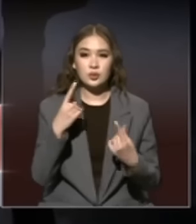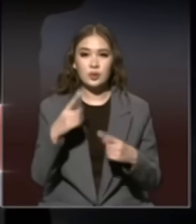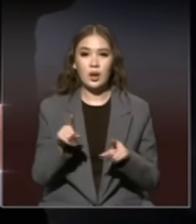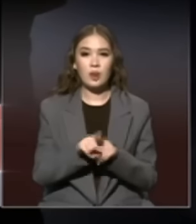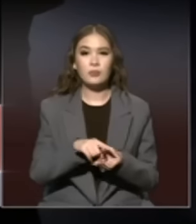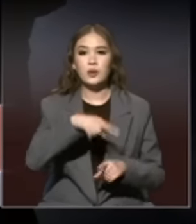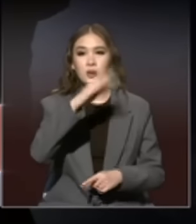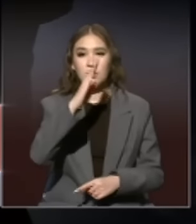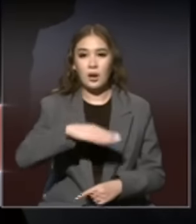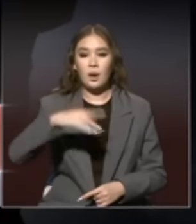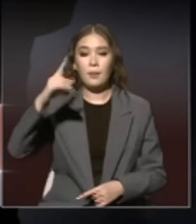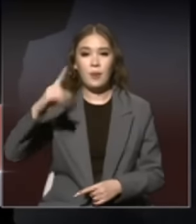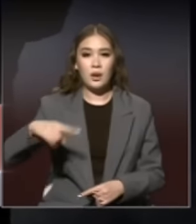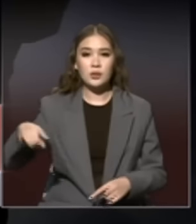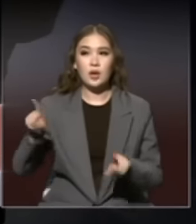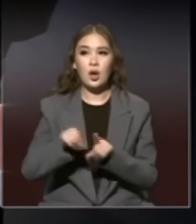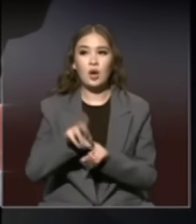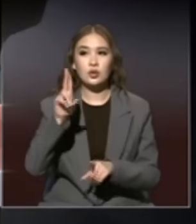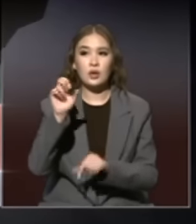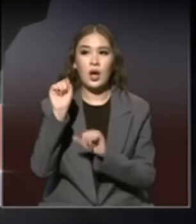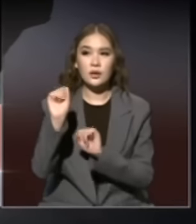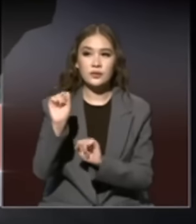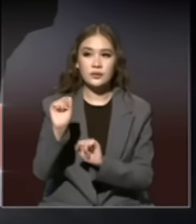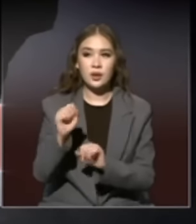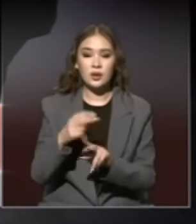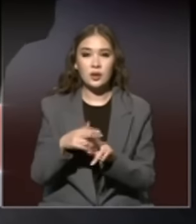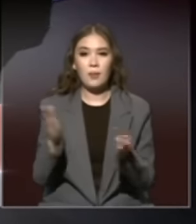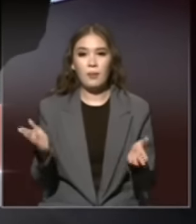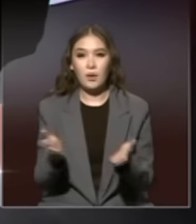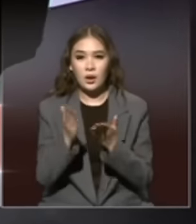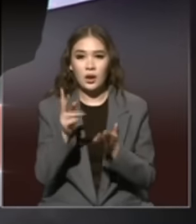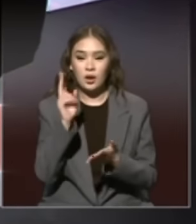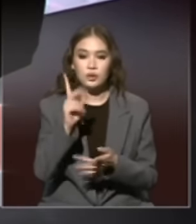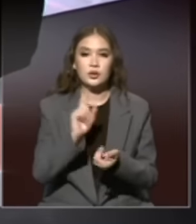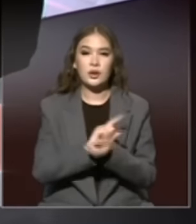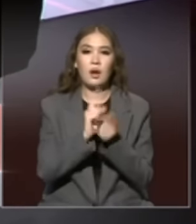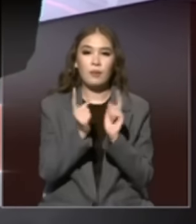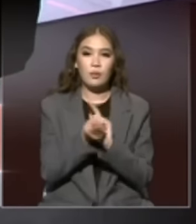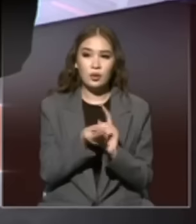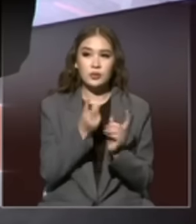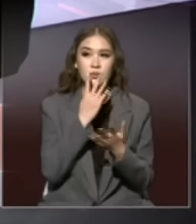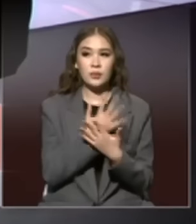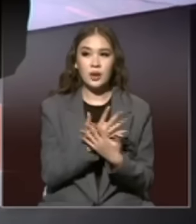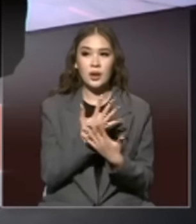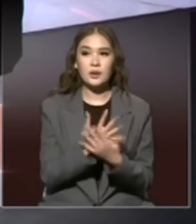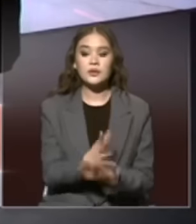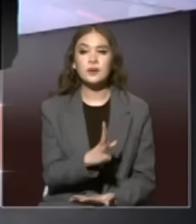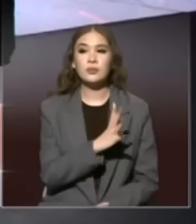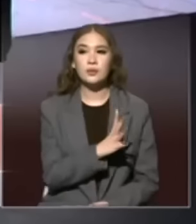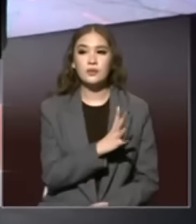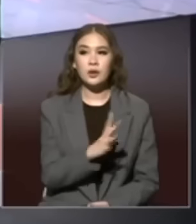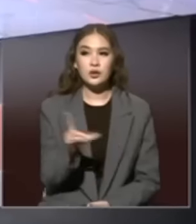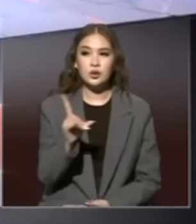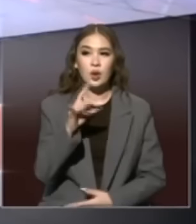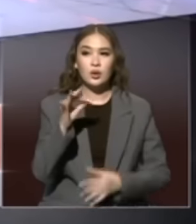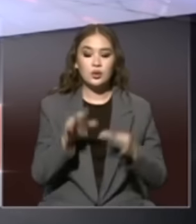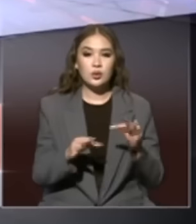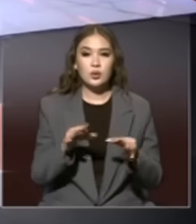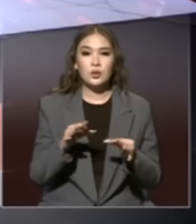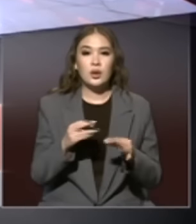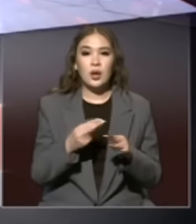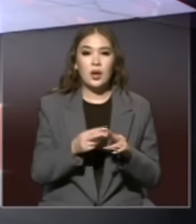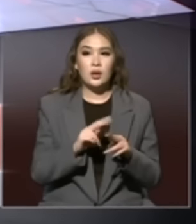әге толқын-толқынмен бір адвокаттарды біресе жақсы жағынан көрсет, біресе кері пікір айтылып жатқан жағдайлар болды. Сотталушыларды қорғап